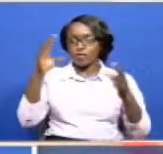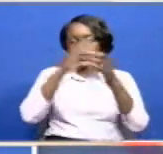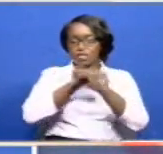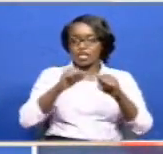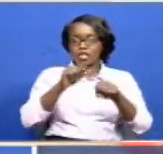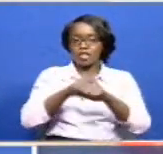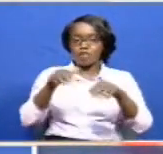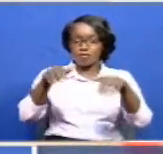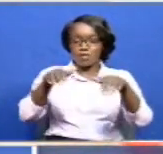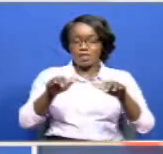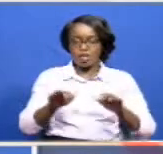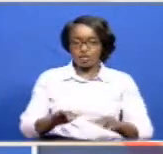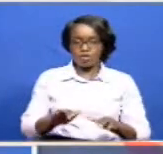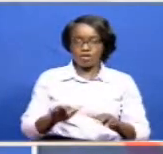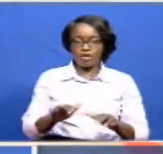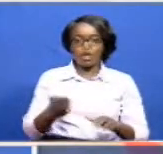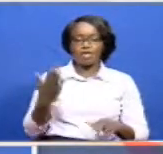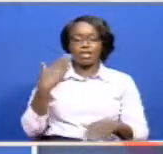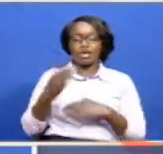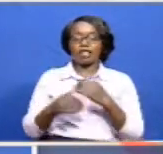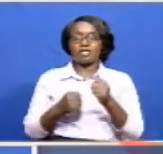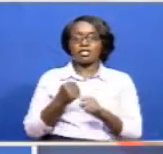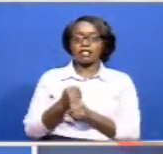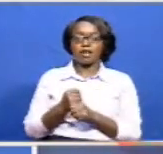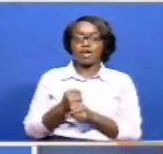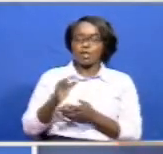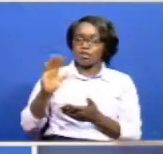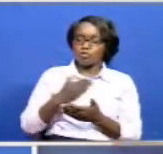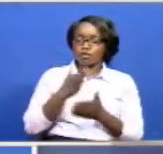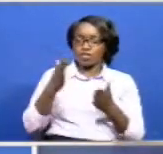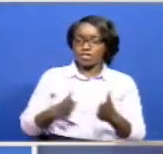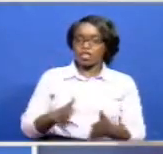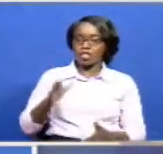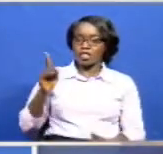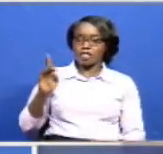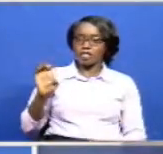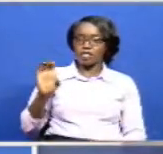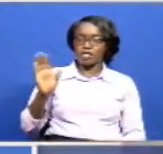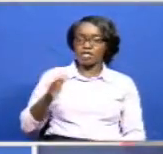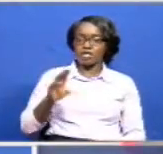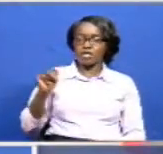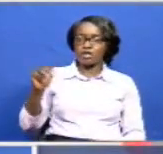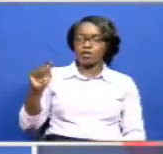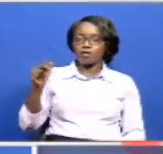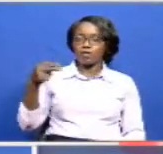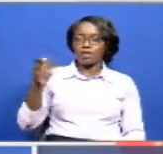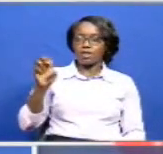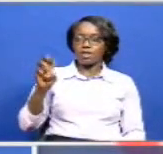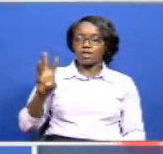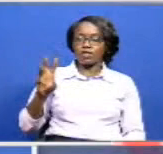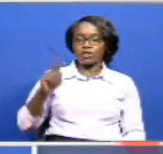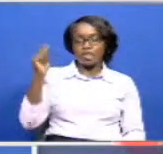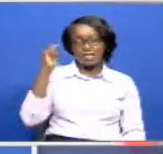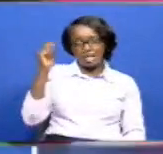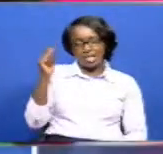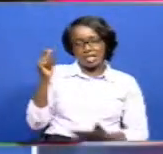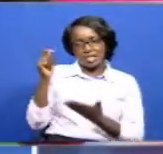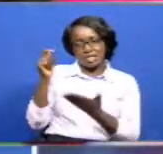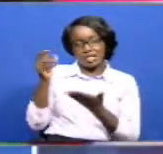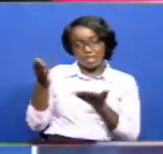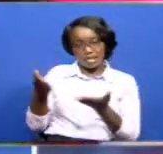mazishi ya De Matthew mwaka uliopita, kwa tujenge studio Mashinani hapa, manake kuna vipawa, kuna talanta nyingi sana hapa